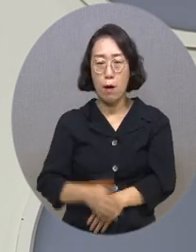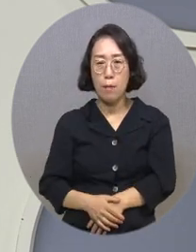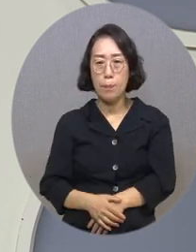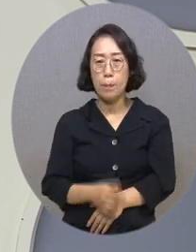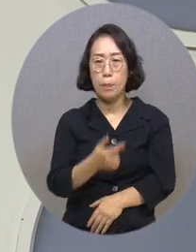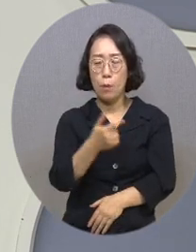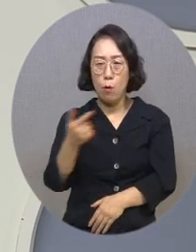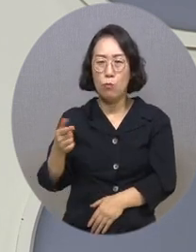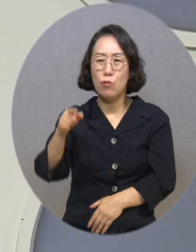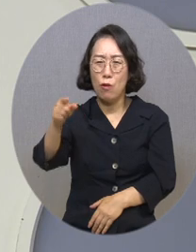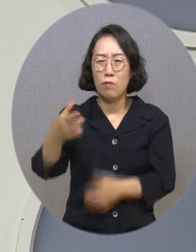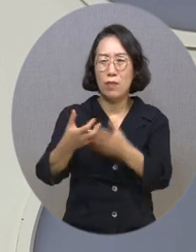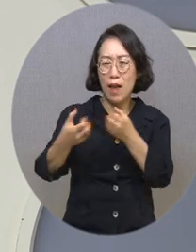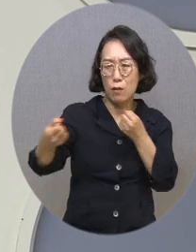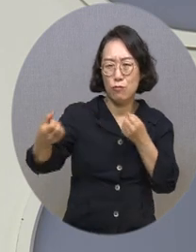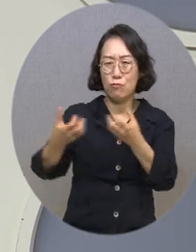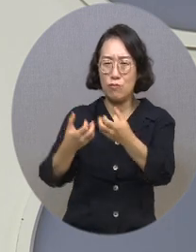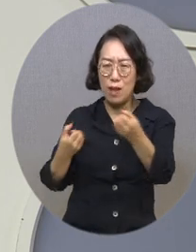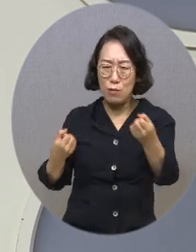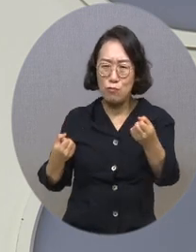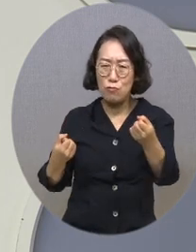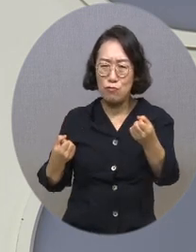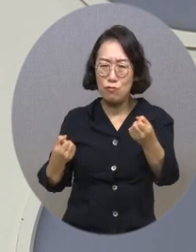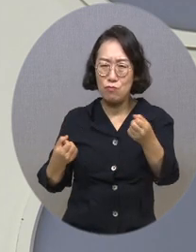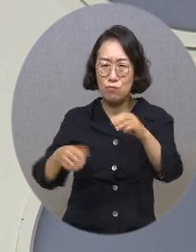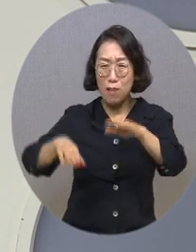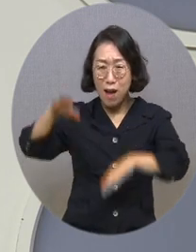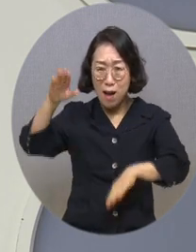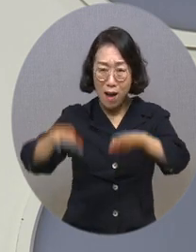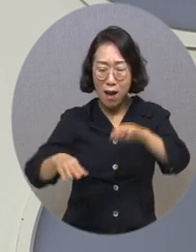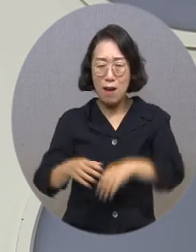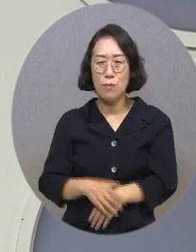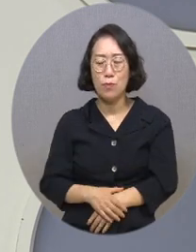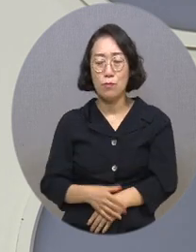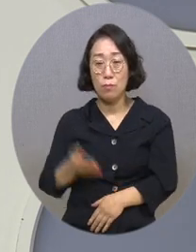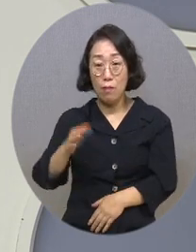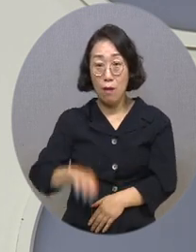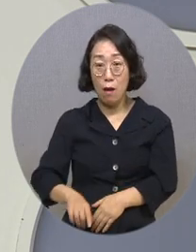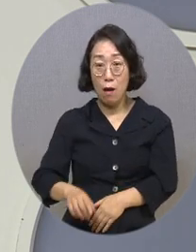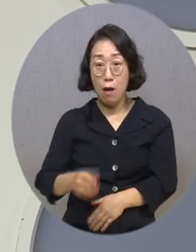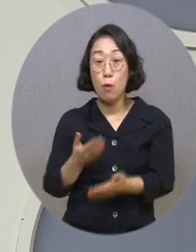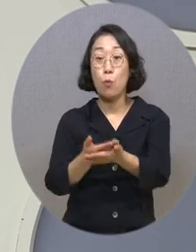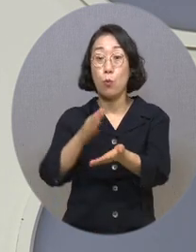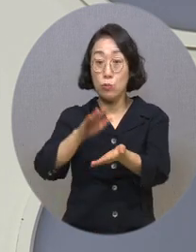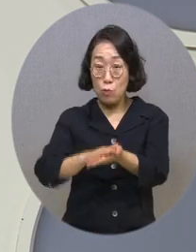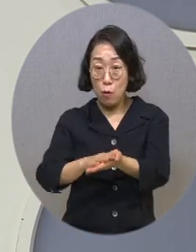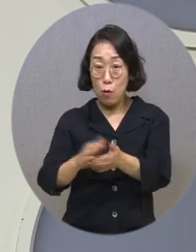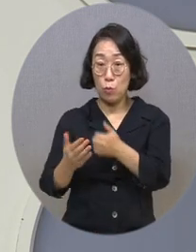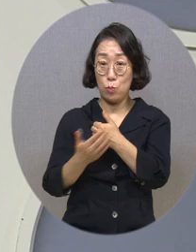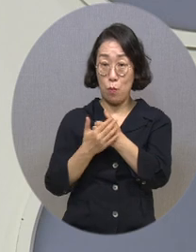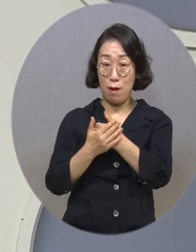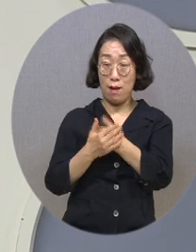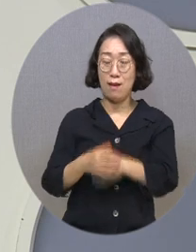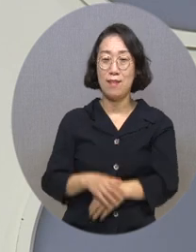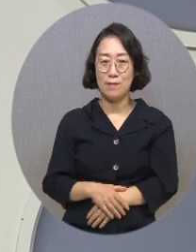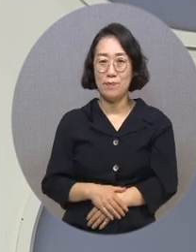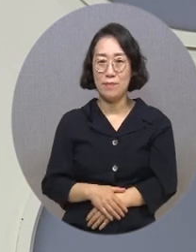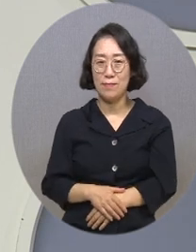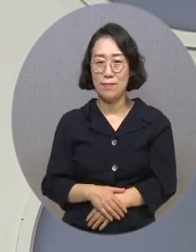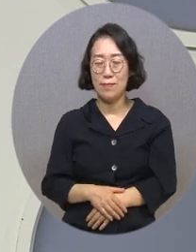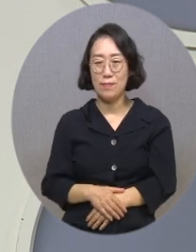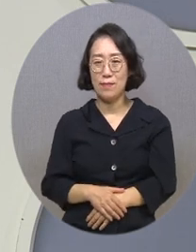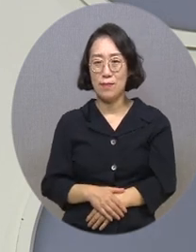뭐 너는 너대로 나는 너대로 사는 세상인데 걔들이 와서 고쳐주면 아유 고맙다 뭐 이렇게 용돈도 해